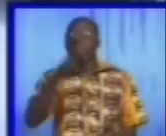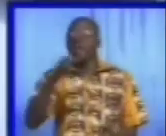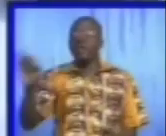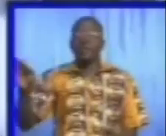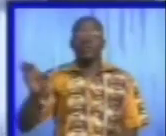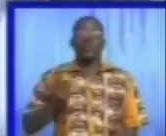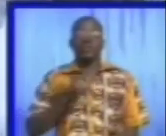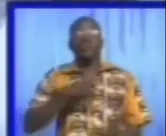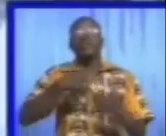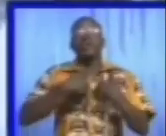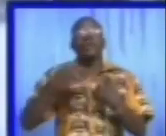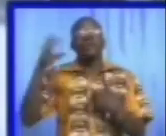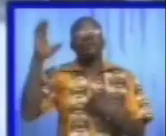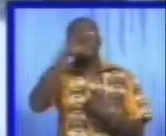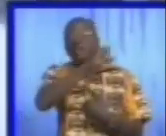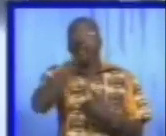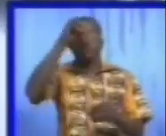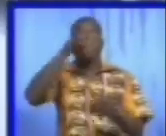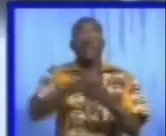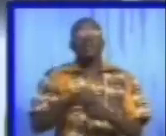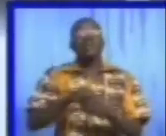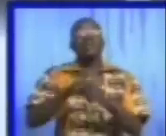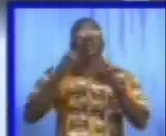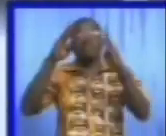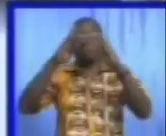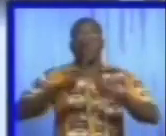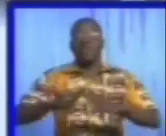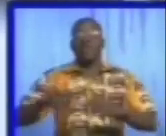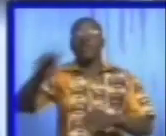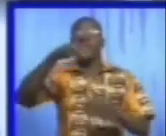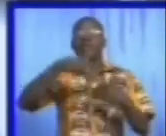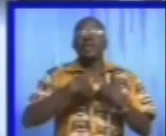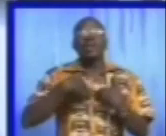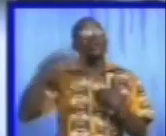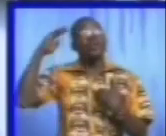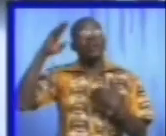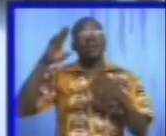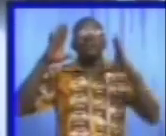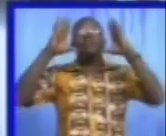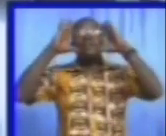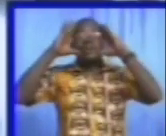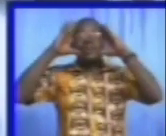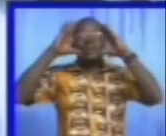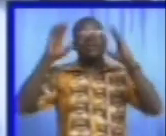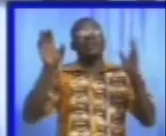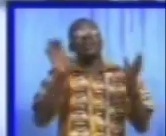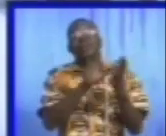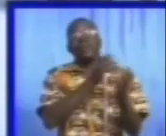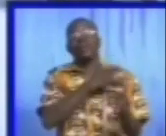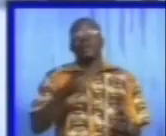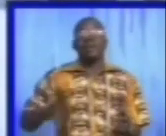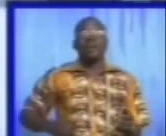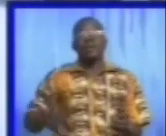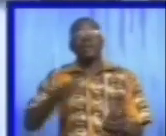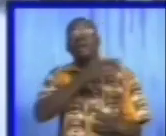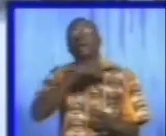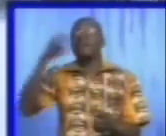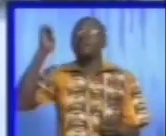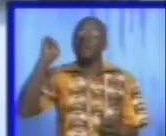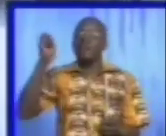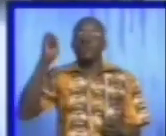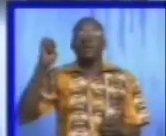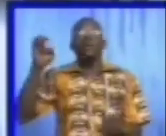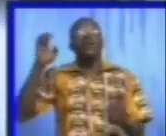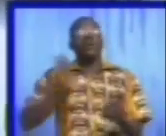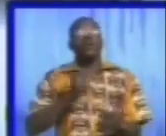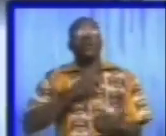avons la chance que dans une même concession, vous avez le musulman, vous avez le chrétien, vous avez le protestant. Donc c'est un acquis que nous devons